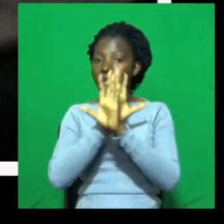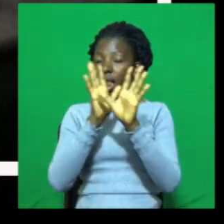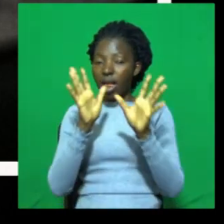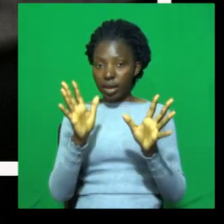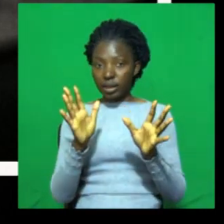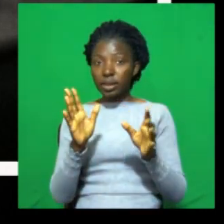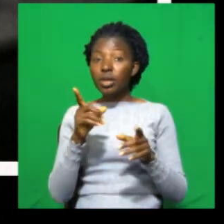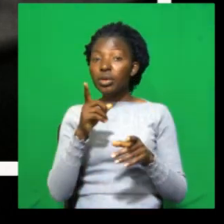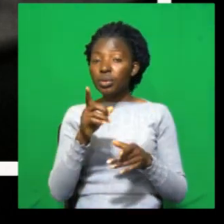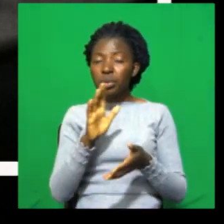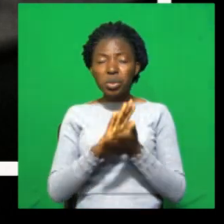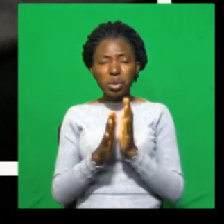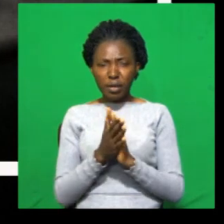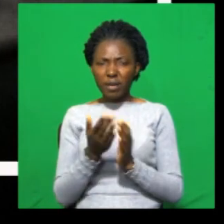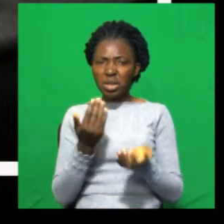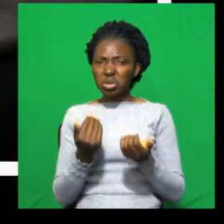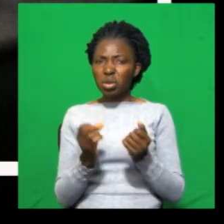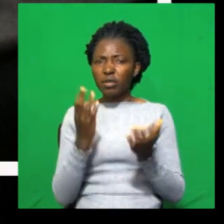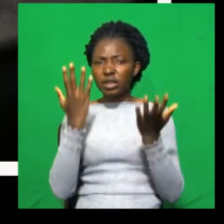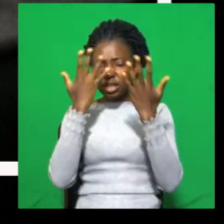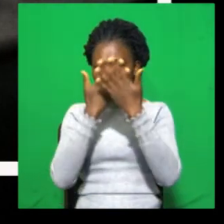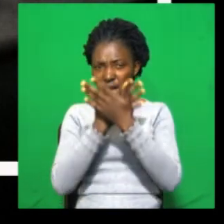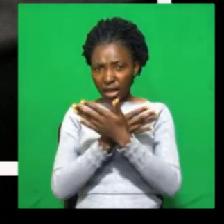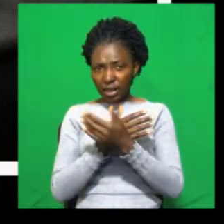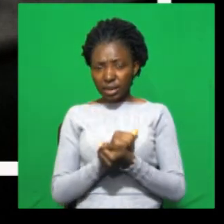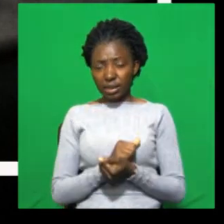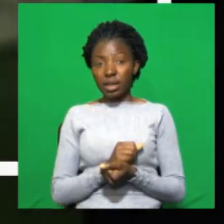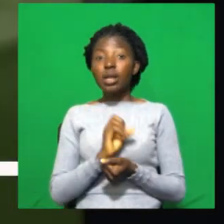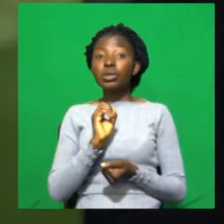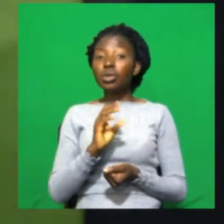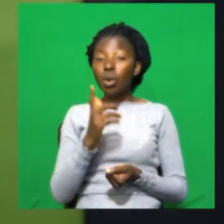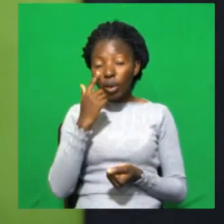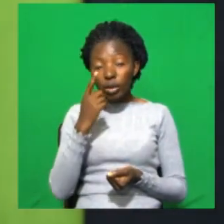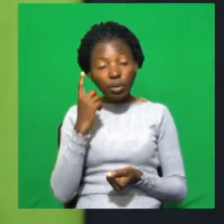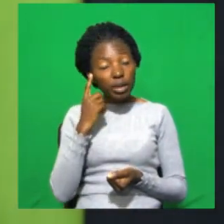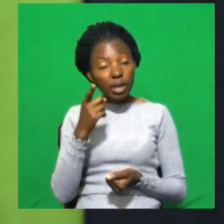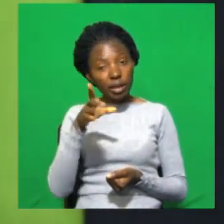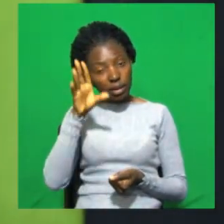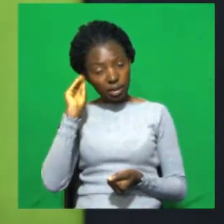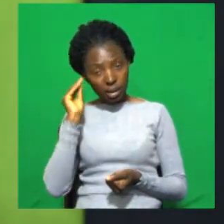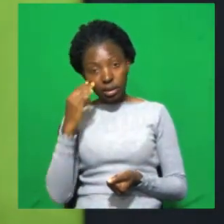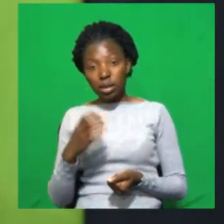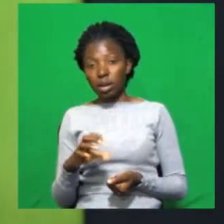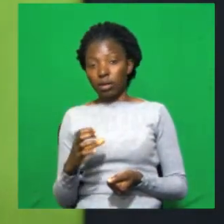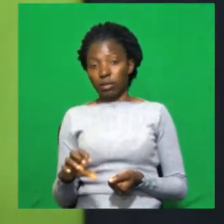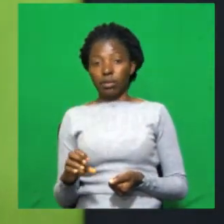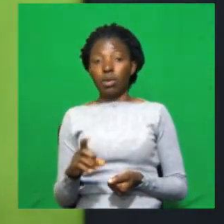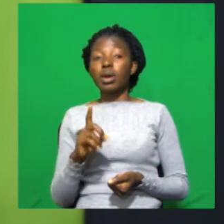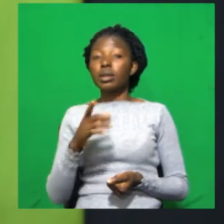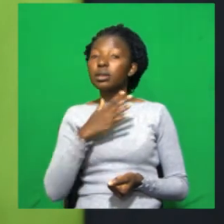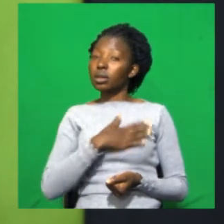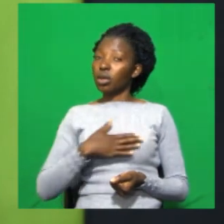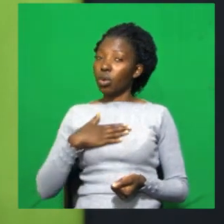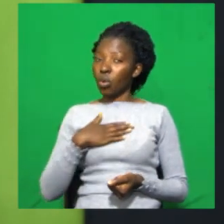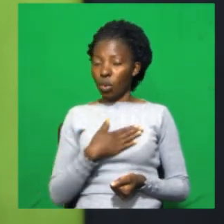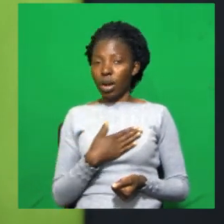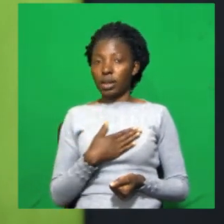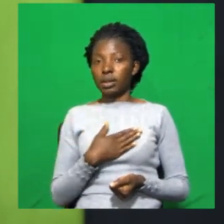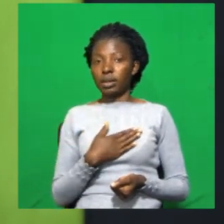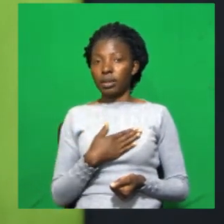vamasikati, hatizivo usiku kana verima. Kana manzwa chidzidzo ichi, chishuwiro chedu